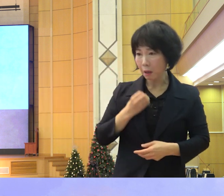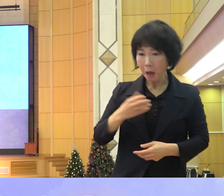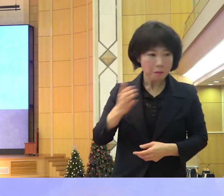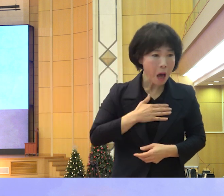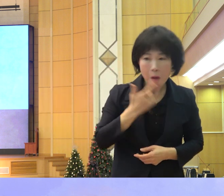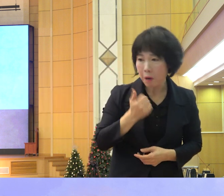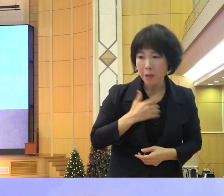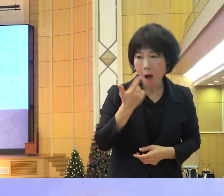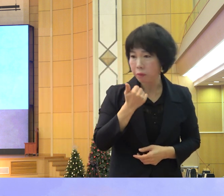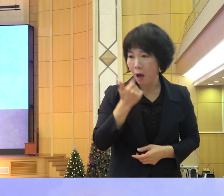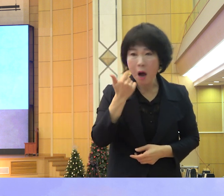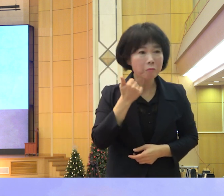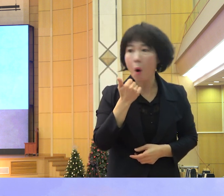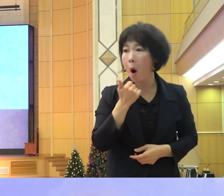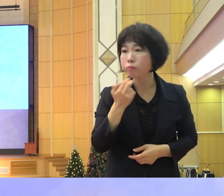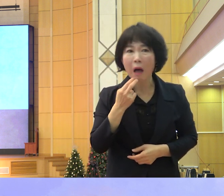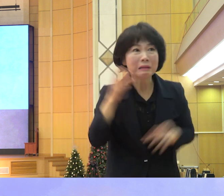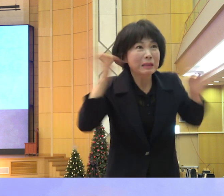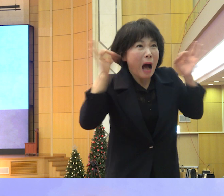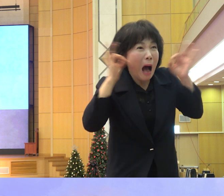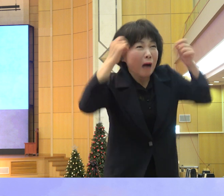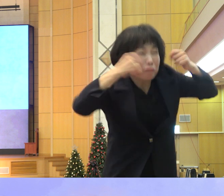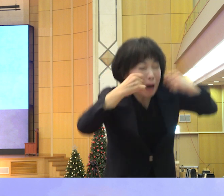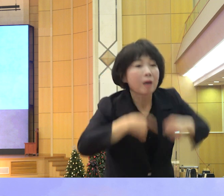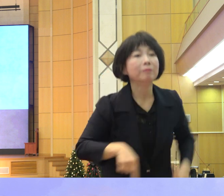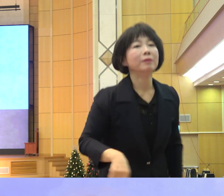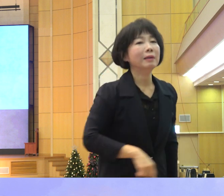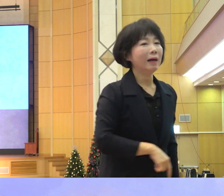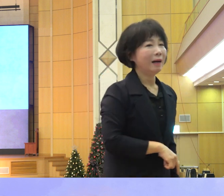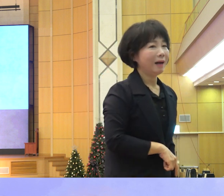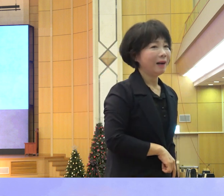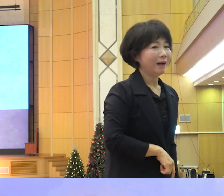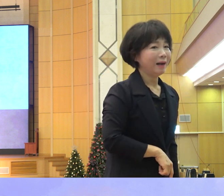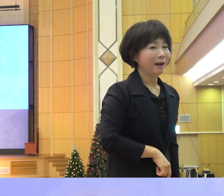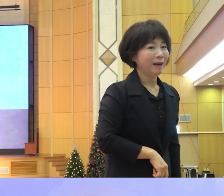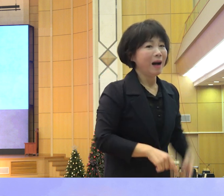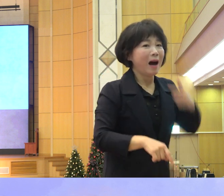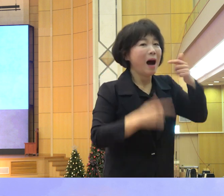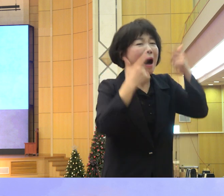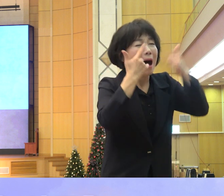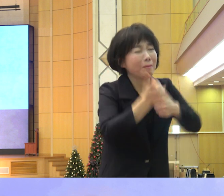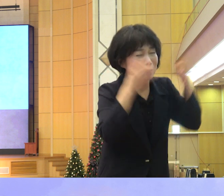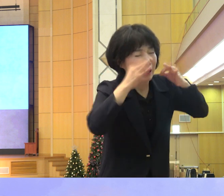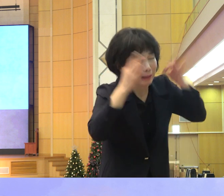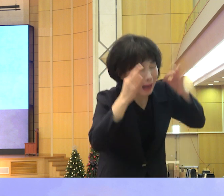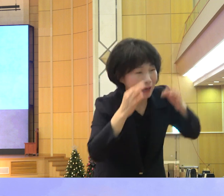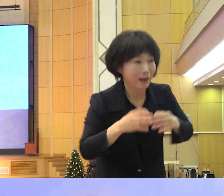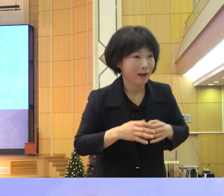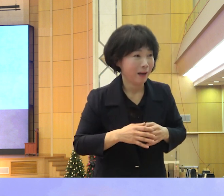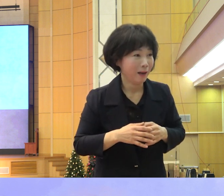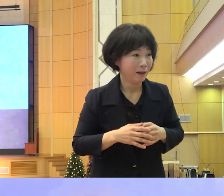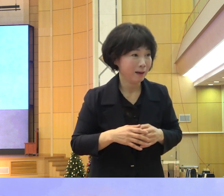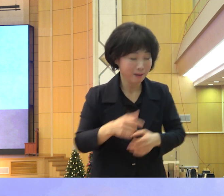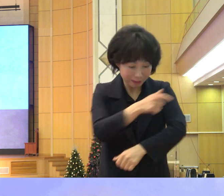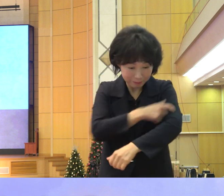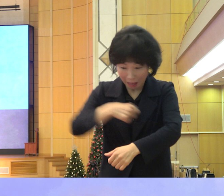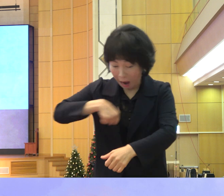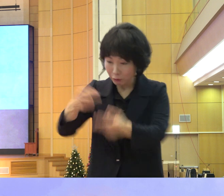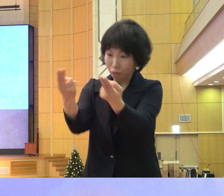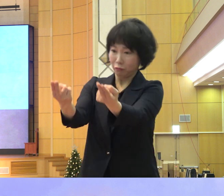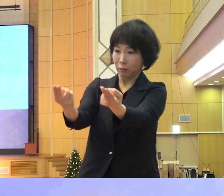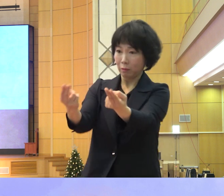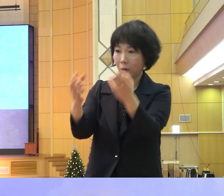그제서야 아빠가 얼마나 귀하다는 이제 아는 거야. 그러니까 막 혼자서 그냥 잠도 안 오고 혼자